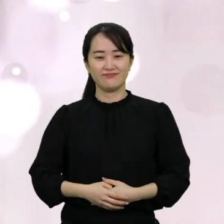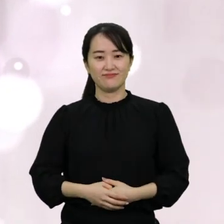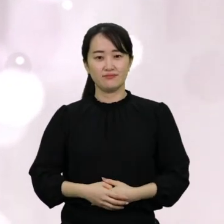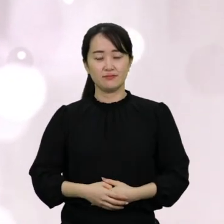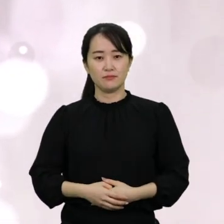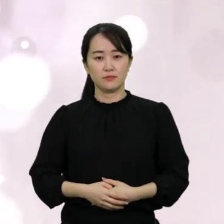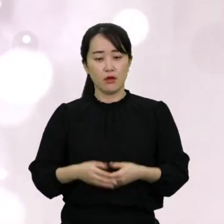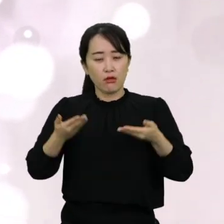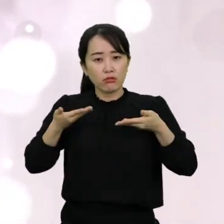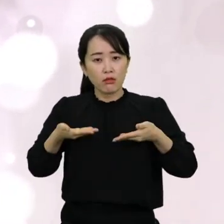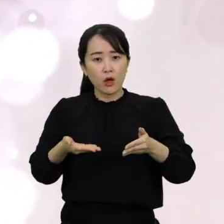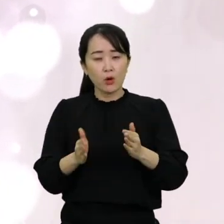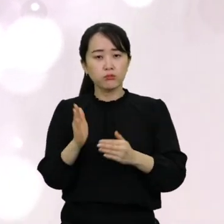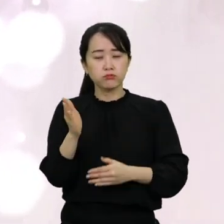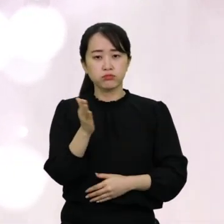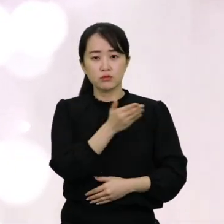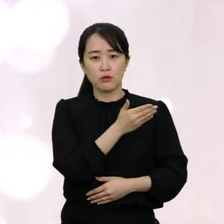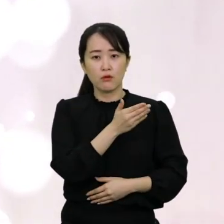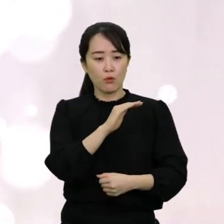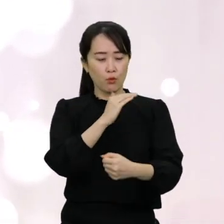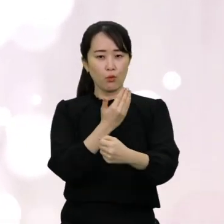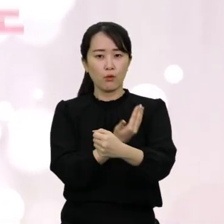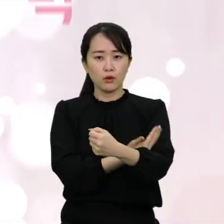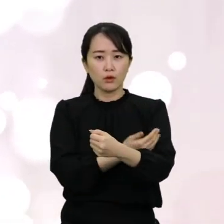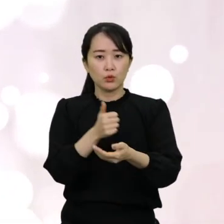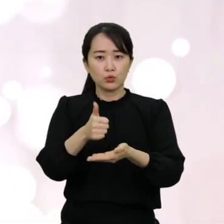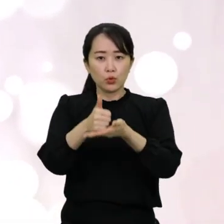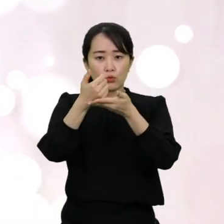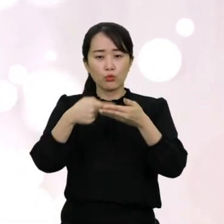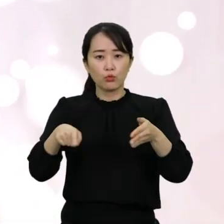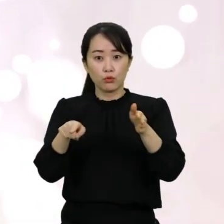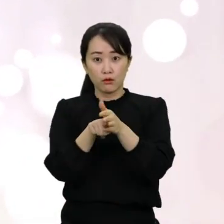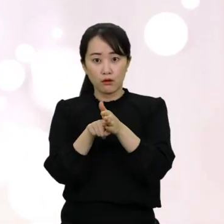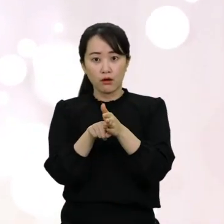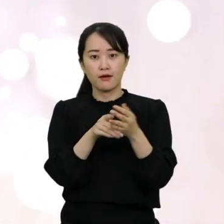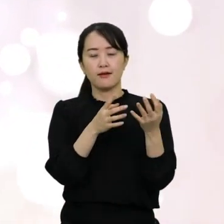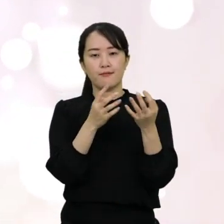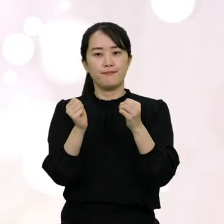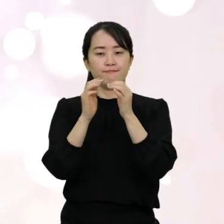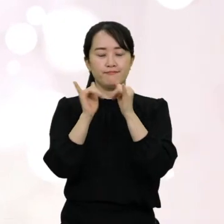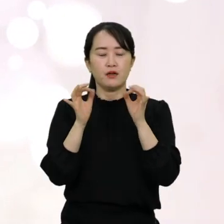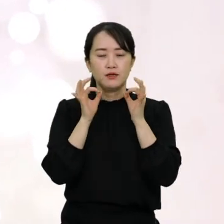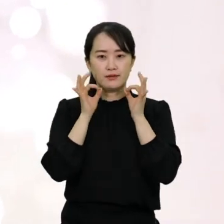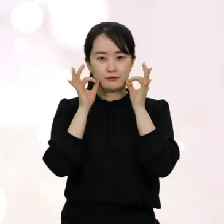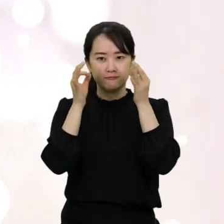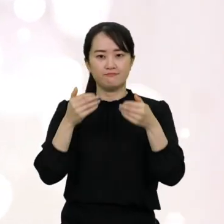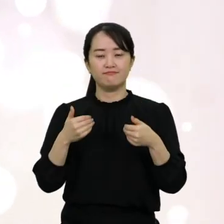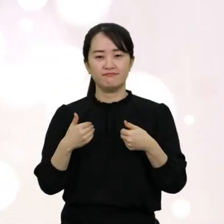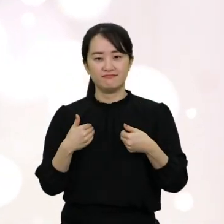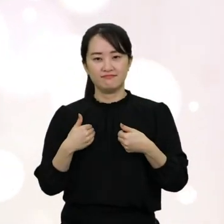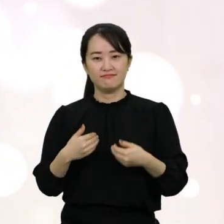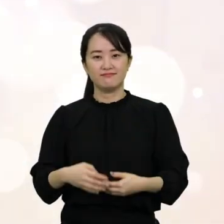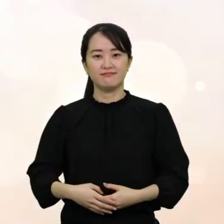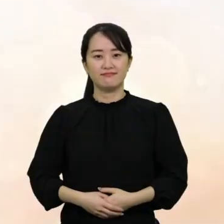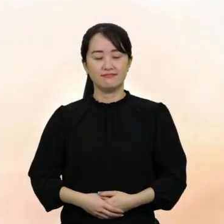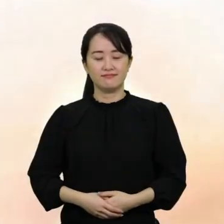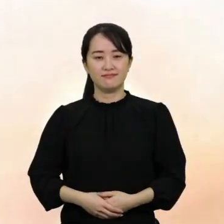태어나면서부터 가지는 이 권리의 진정한 존중을 위해서 많은 사람들의 노력이 필요했더라고요.